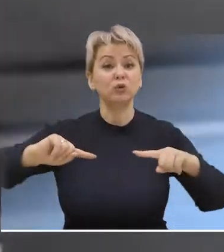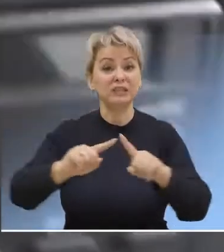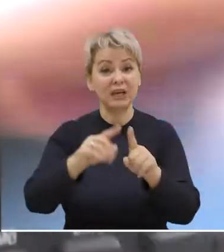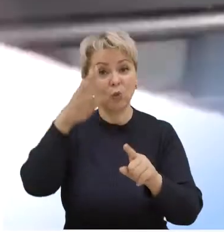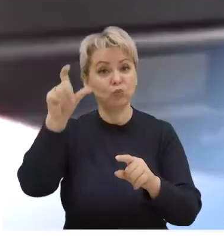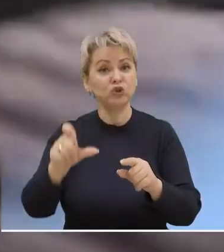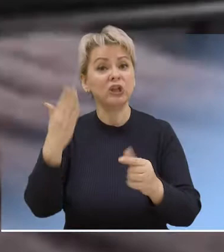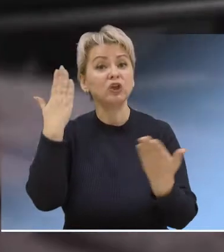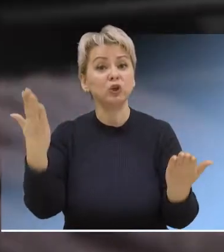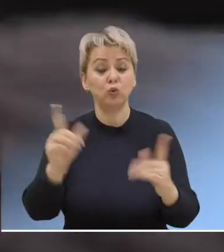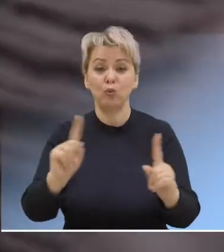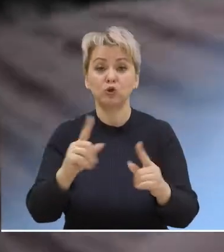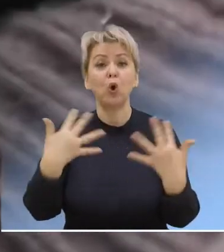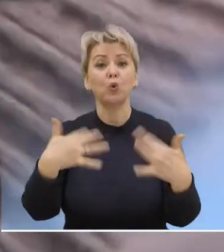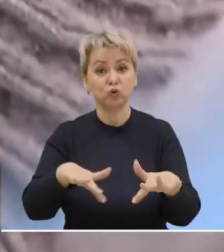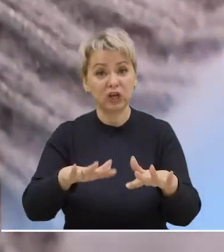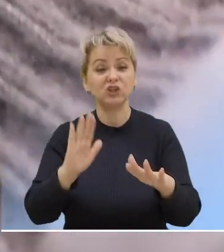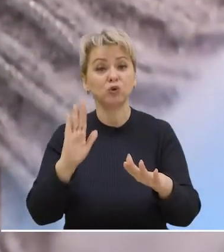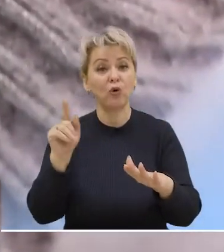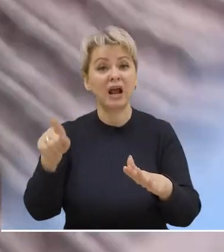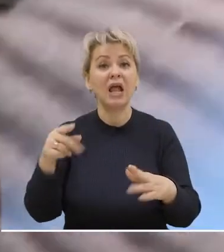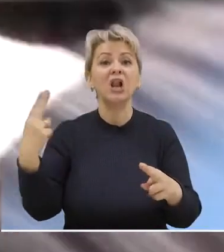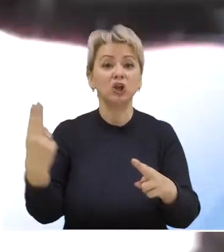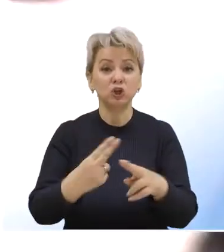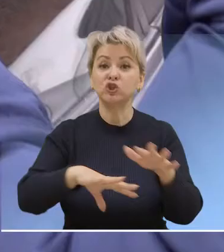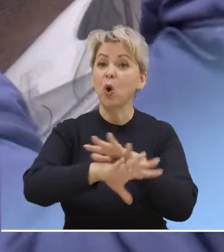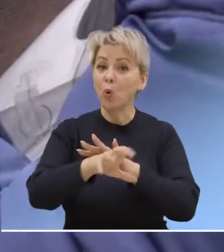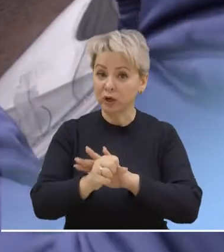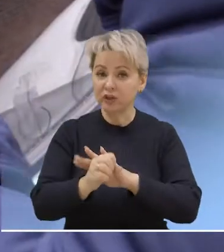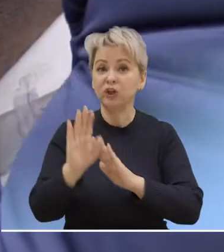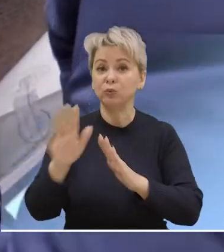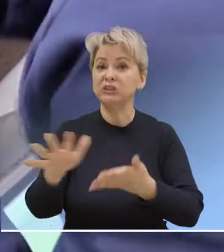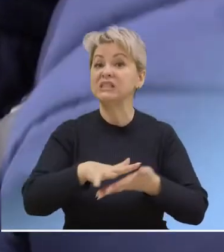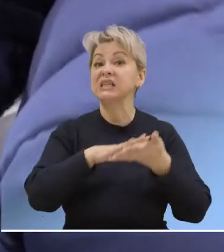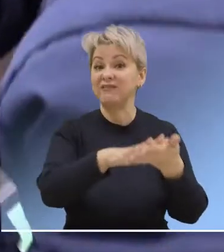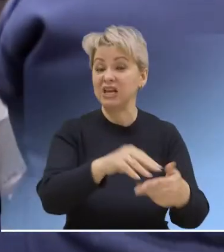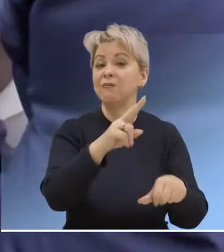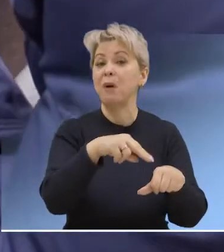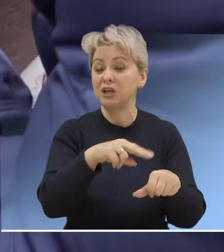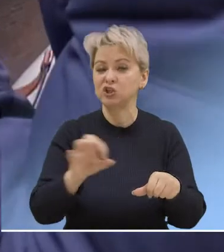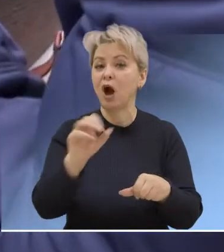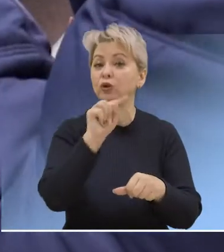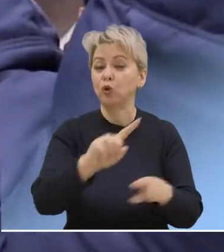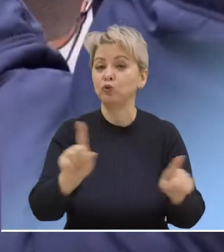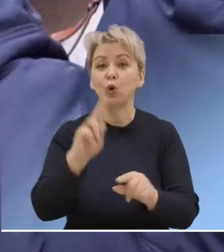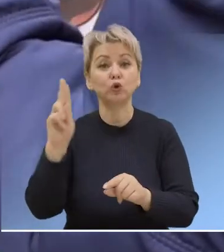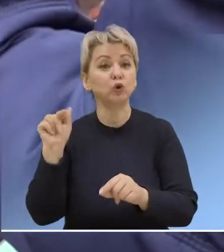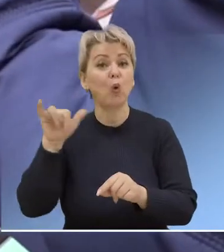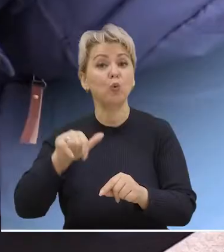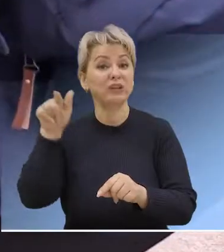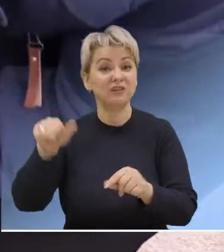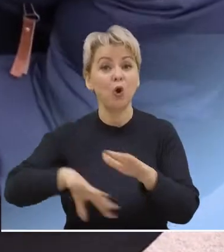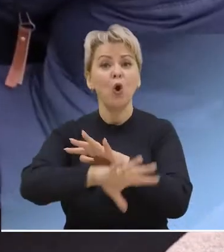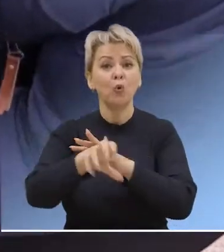музыкальную технику, мужчина вряд ли мог подумать, что уже совсем скоро он ее лишится и будет подавать заявление в полицию о том, что